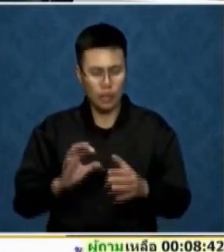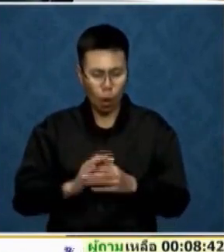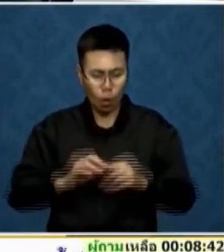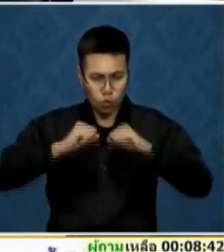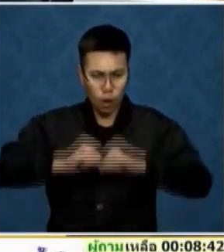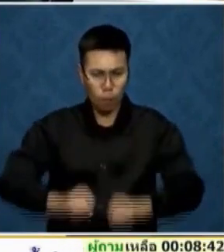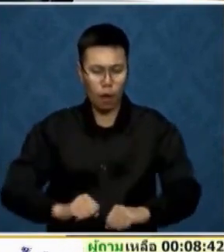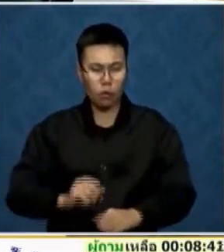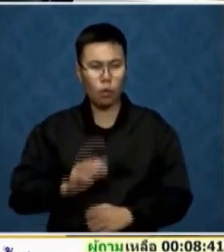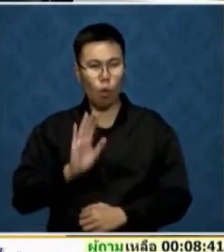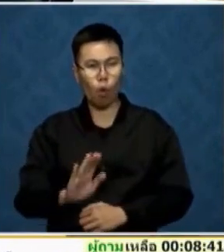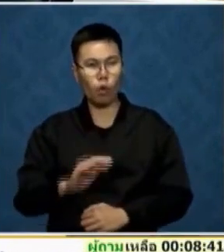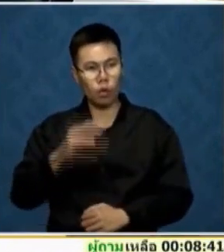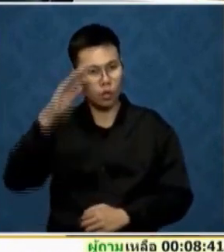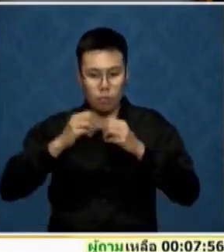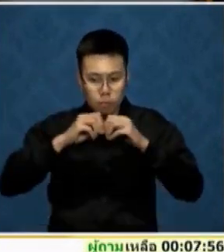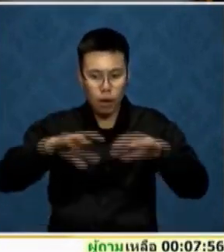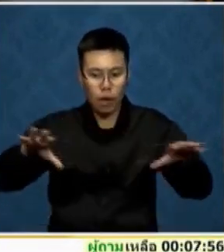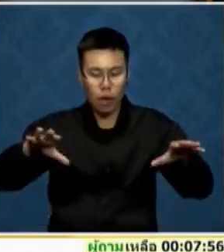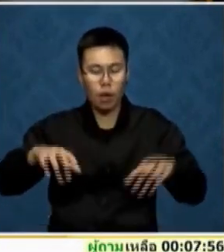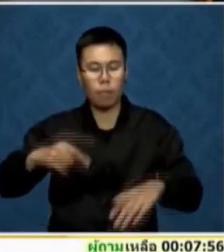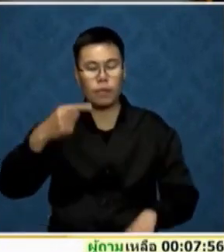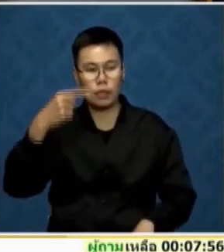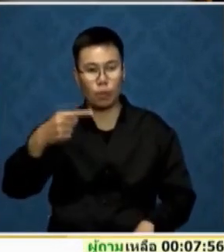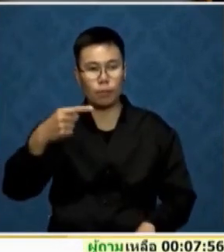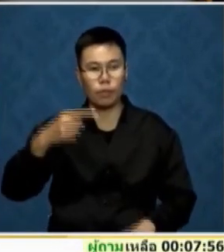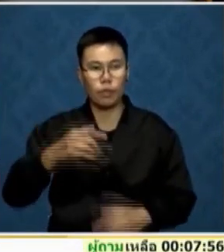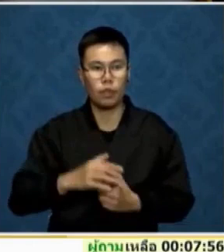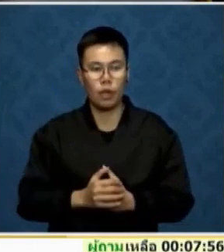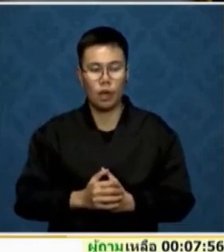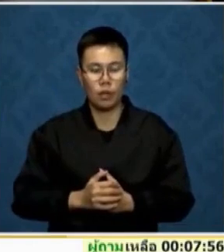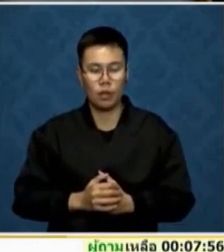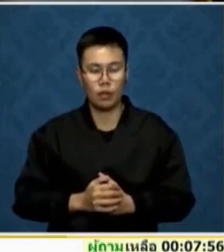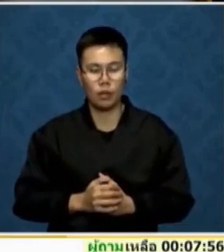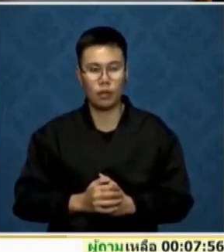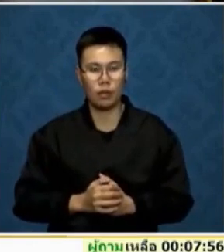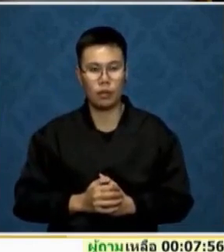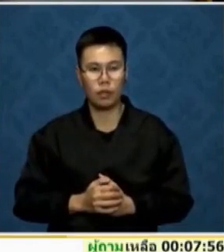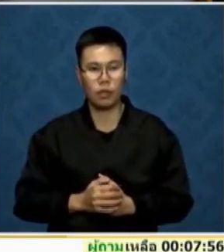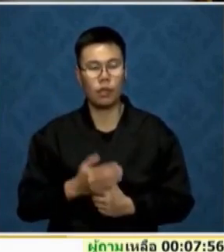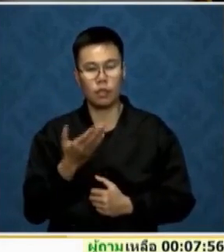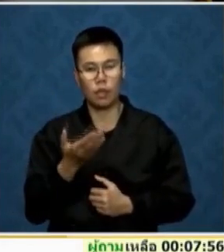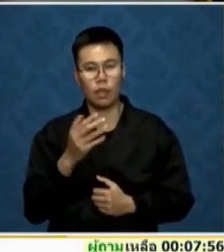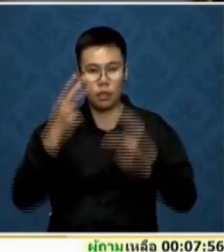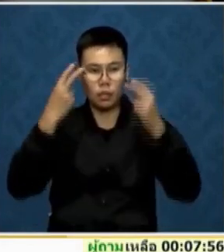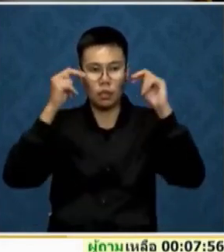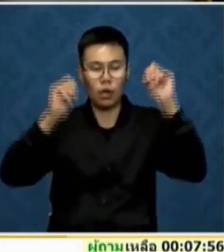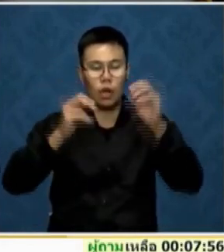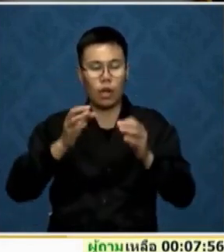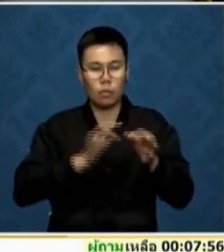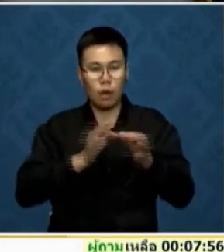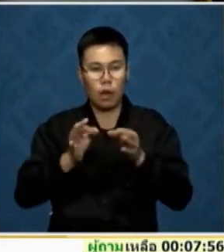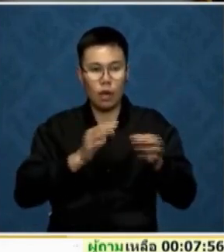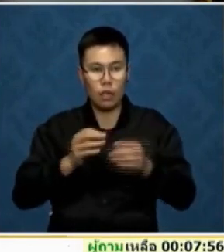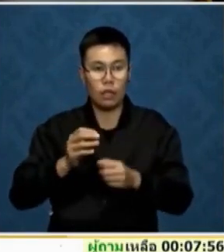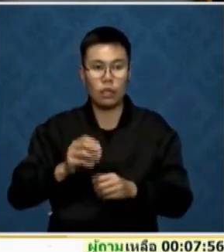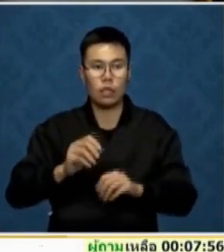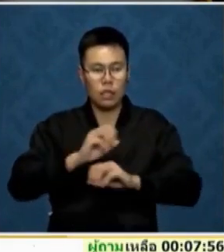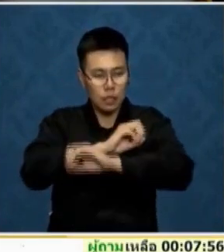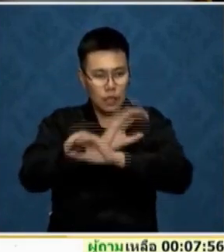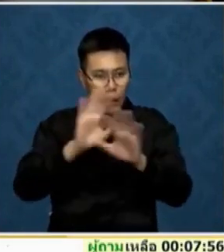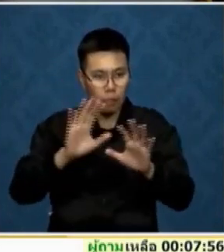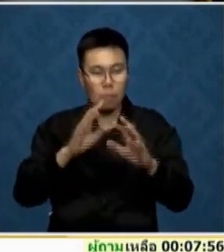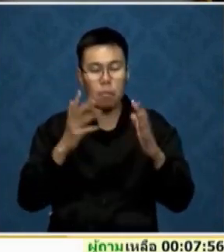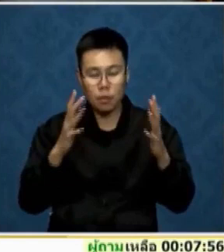ต้องตอบอย่างไรใช่ไหมเพราะนายกมอบหมายใช่ไหม ใช่ค่ะ ไม่ใช่ว่าพี่สมศักดิ์เกิดมาคิดเองตอบเอง ใช่ค่ะ พอมาตอบแทนนายกก็ต้องเอาสิ่